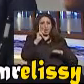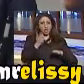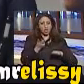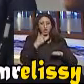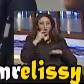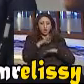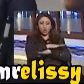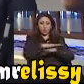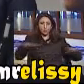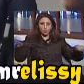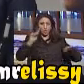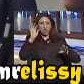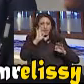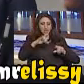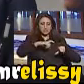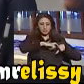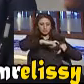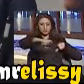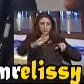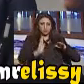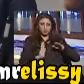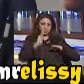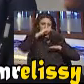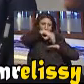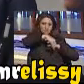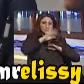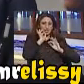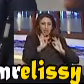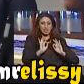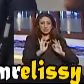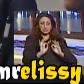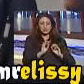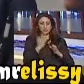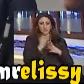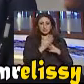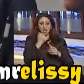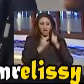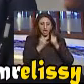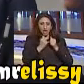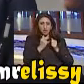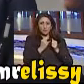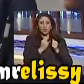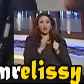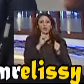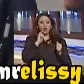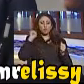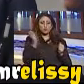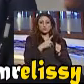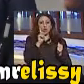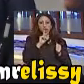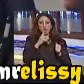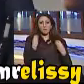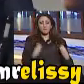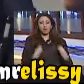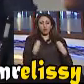شوية ضمير يحس ان ممكن المطب اللي يتعمل ده يحمي بني آدم لا حول له ولا